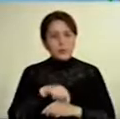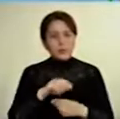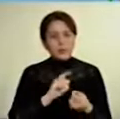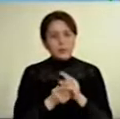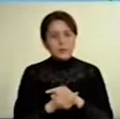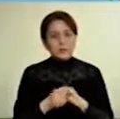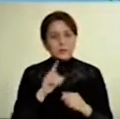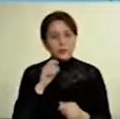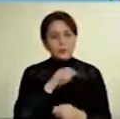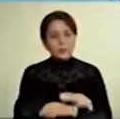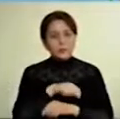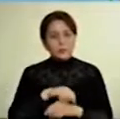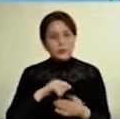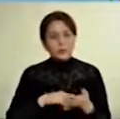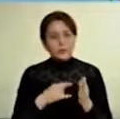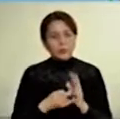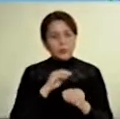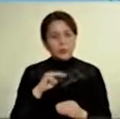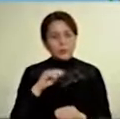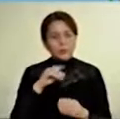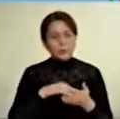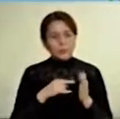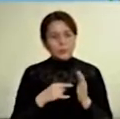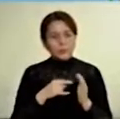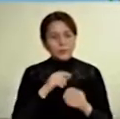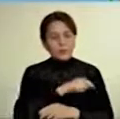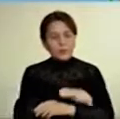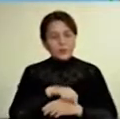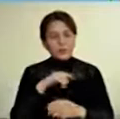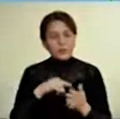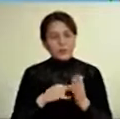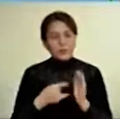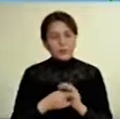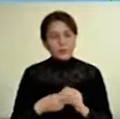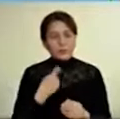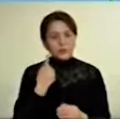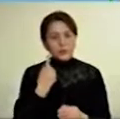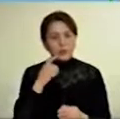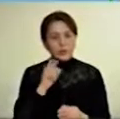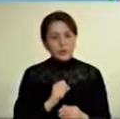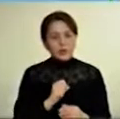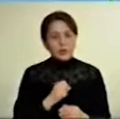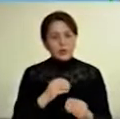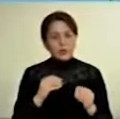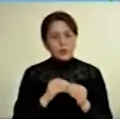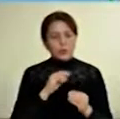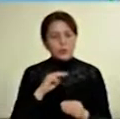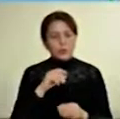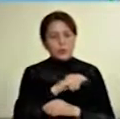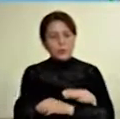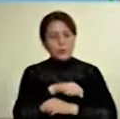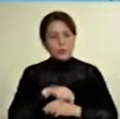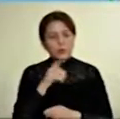aylantirganingizda 100 metr kvadrat kelib chiqadi. Ya'ni bir ga yoki bir xamiz 10.000 metr kvadratga teng